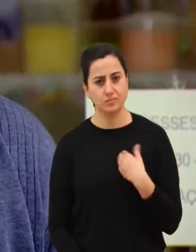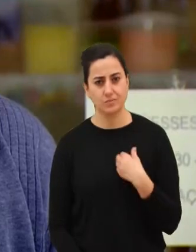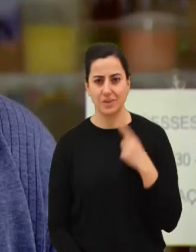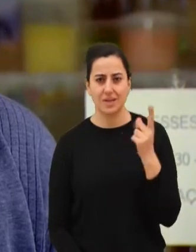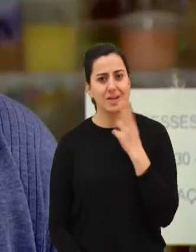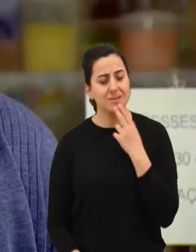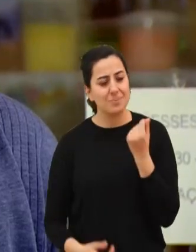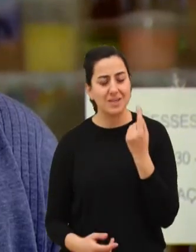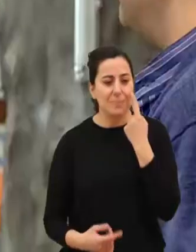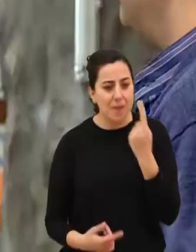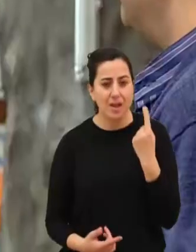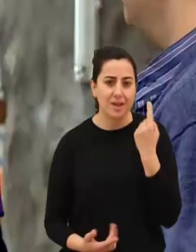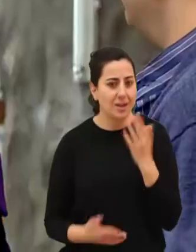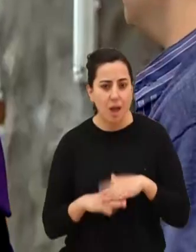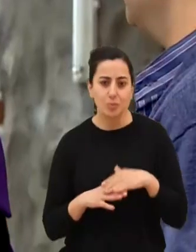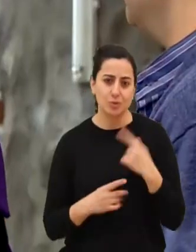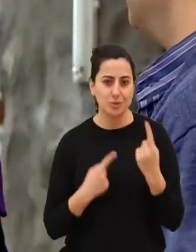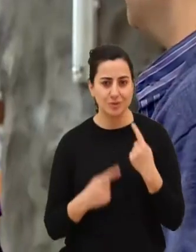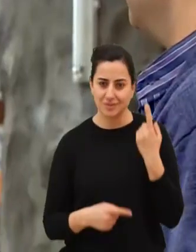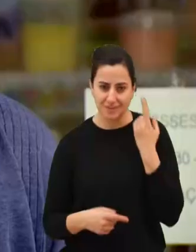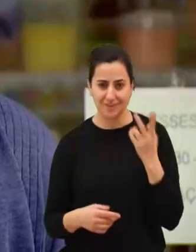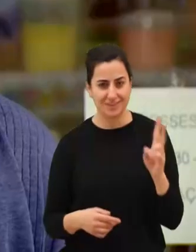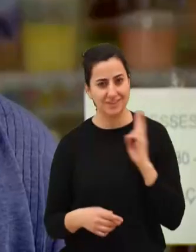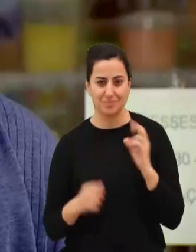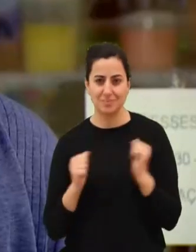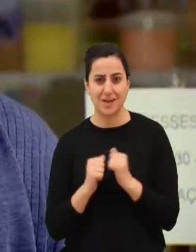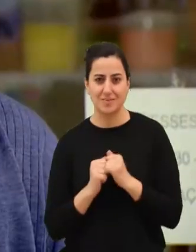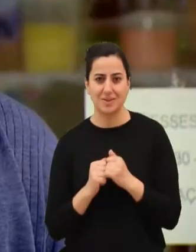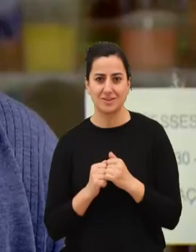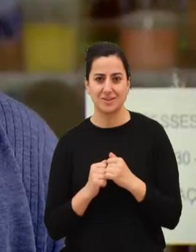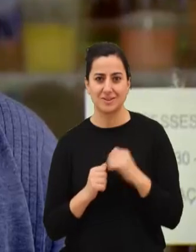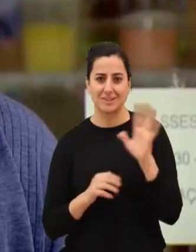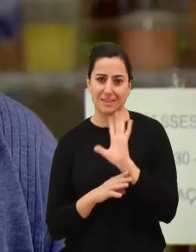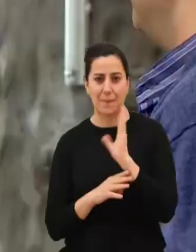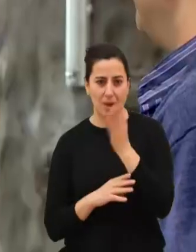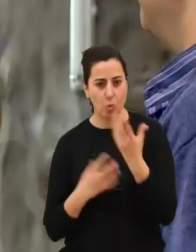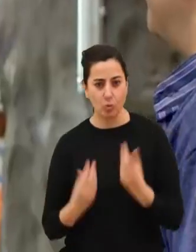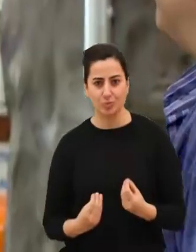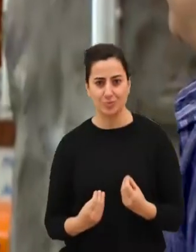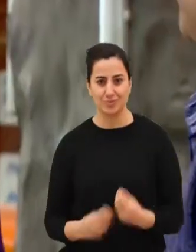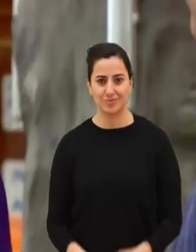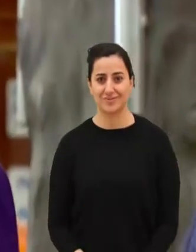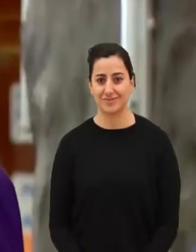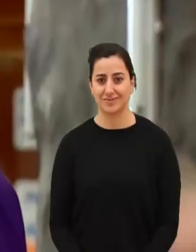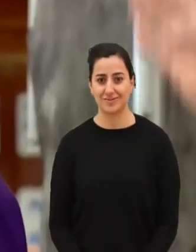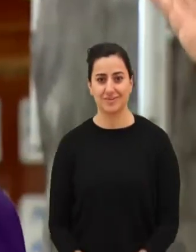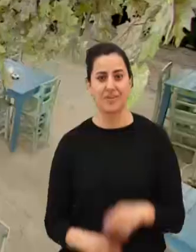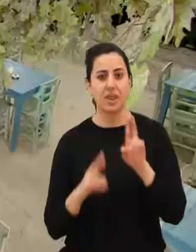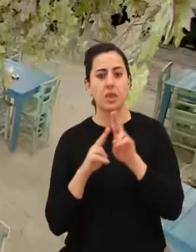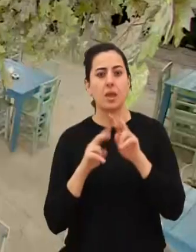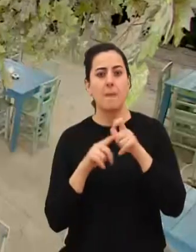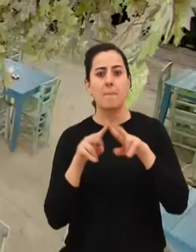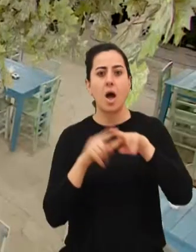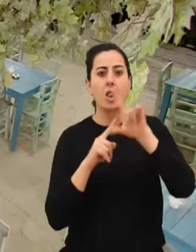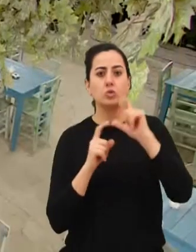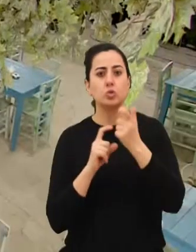ben bu kadınla biraz ilgileneyim dedim. Ne dersin Yıldız? Senden şöyle çoktandır sinemaya falan gitmedik. Ha, gidelim mi? Bak Kemal Sunal'ın filmi